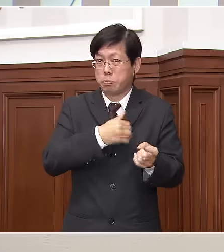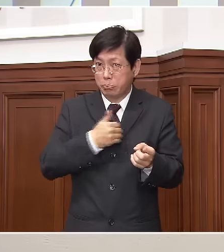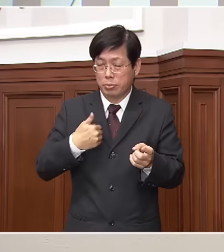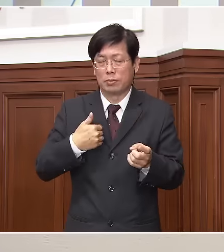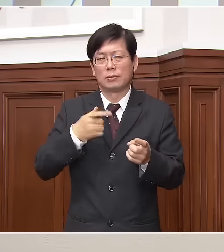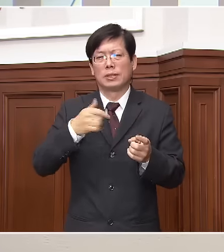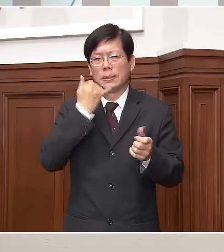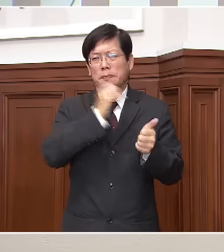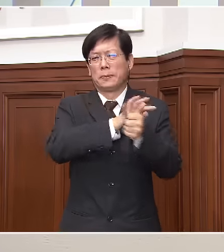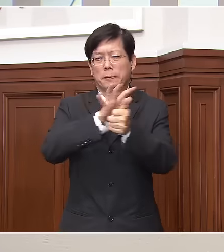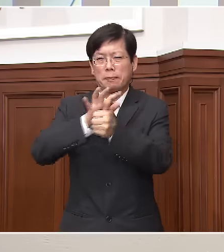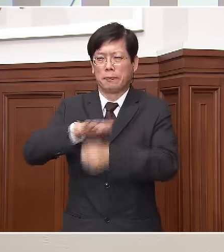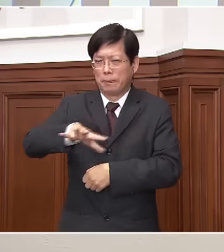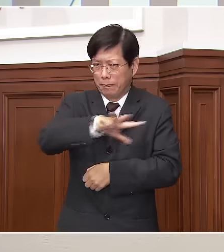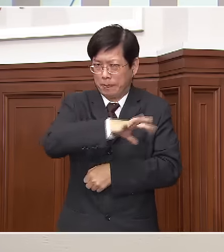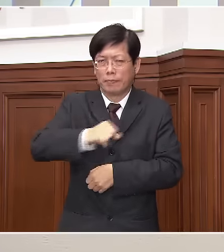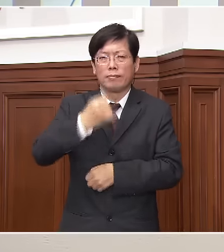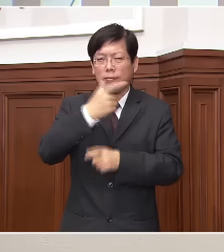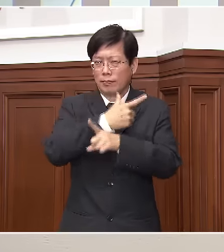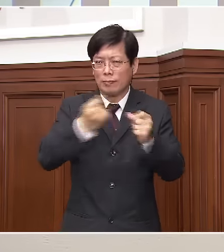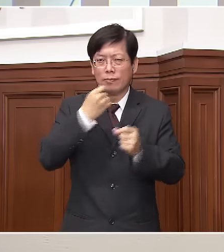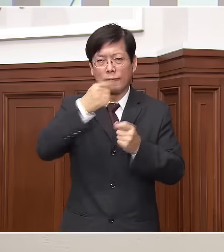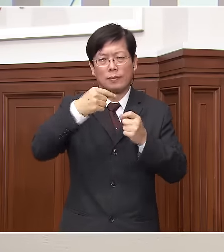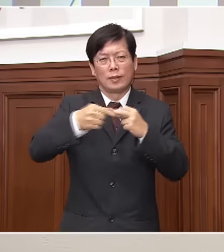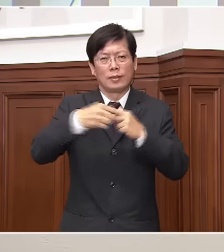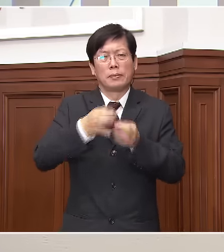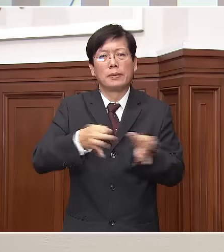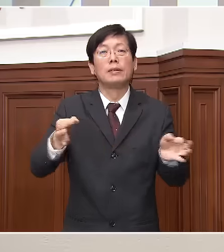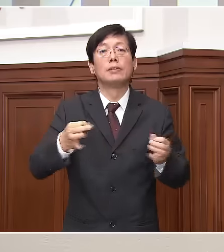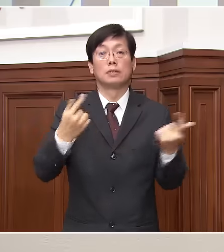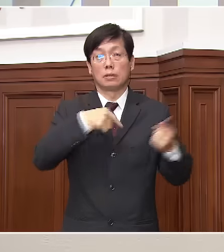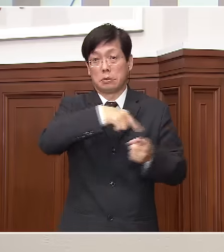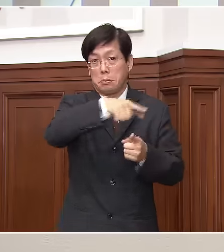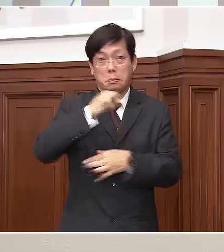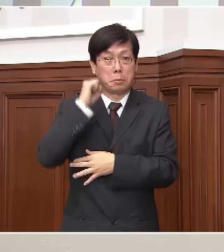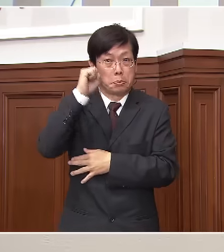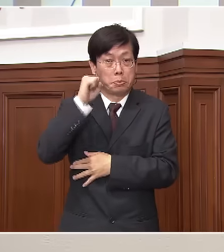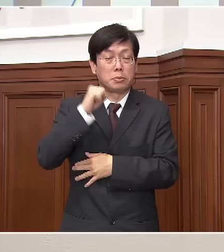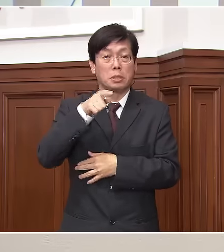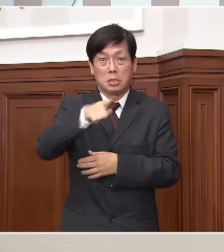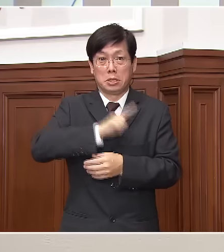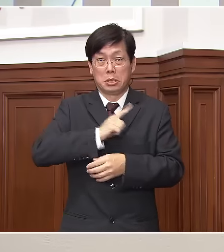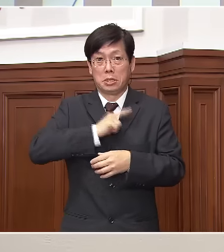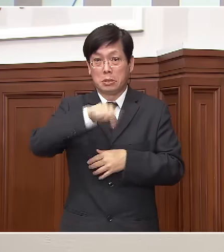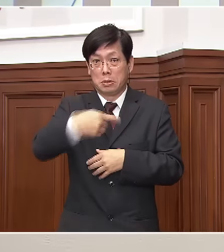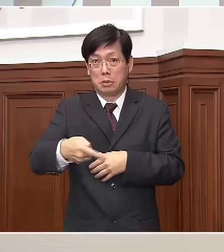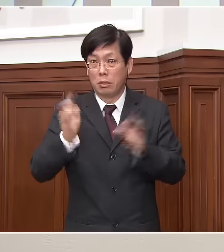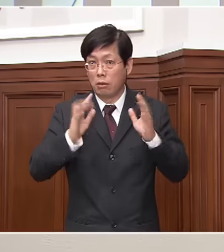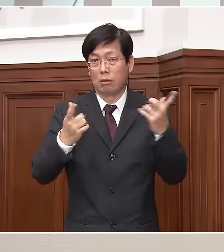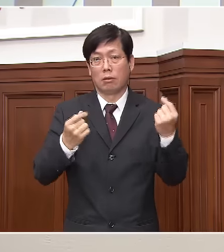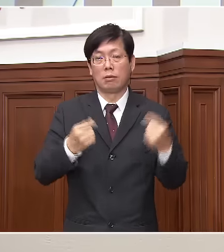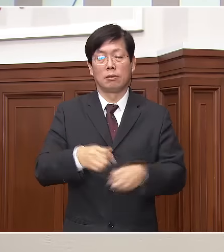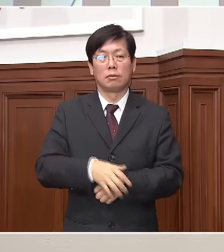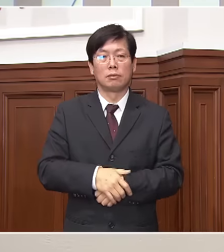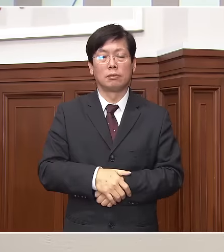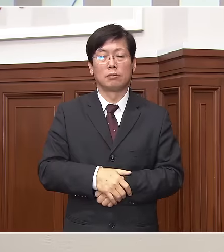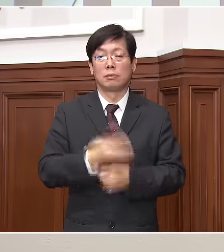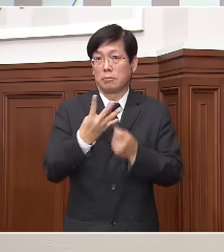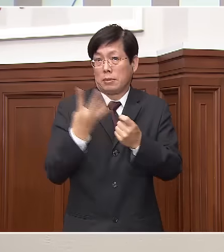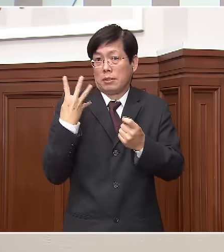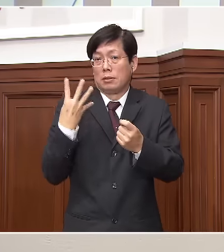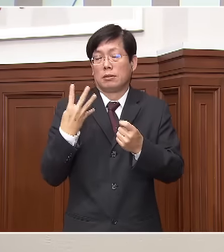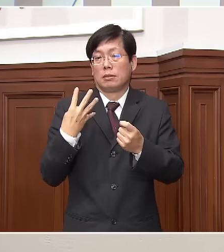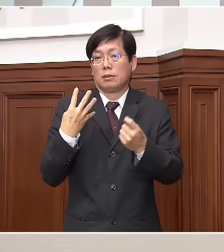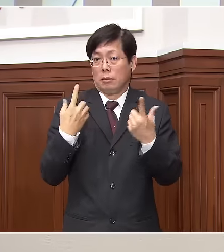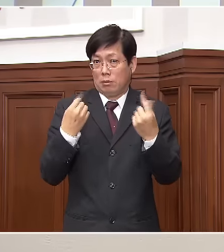让所有人都能够领到年金，包括在抗疫的朋友，还有你们的下一代。四年前，